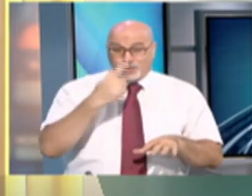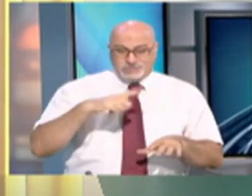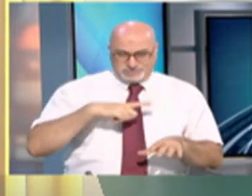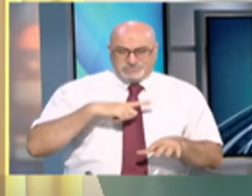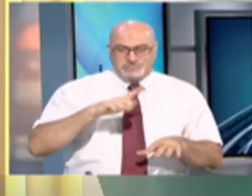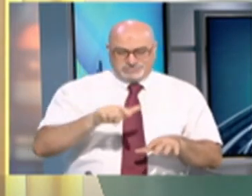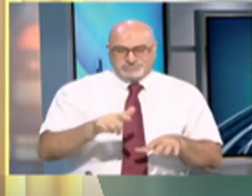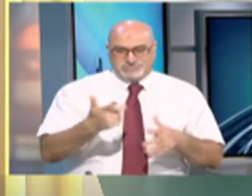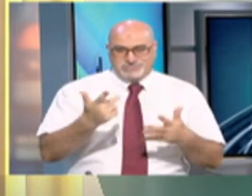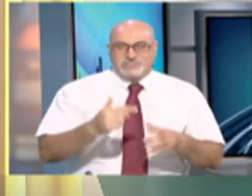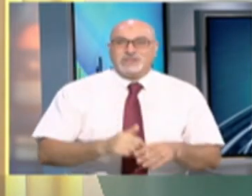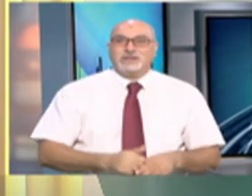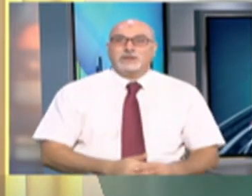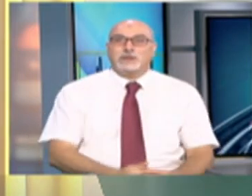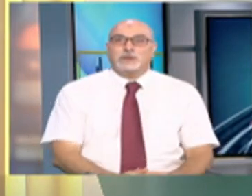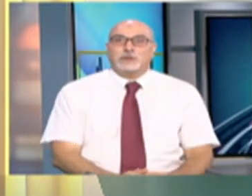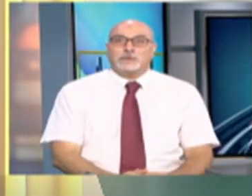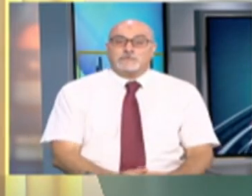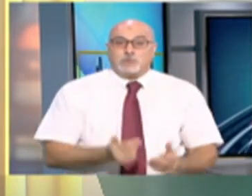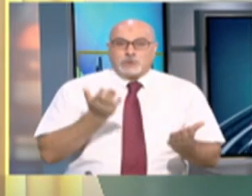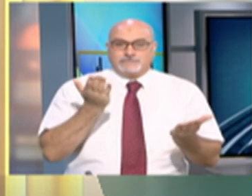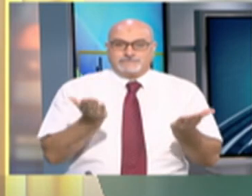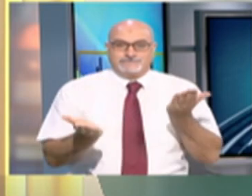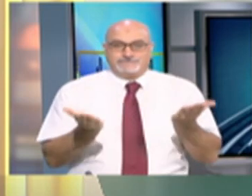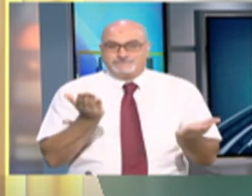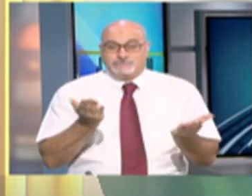يثبت أن انعدام التوازن على الساحة الدولية